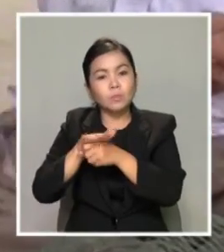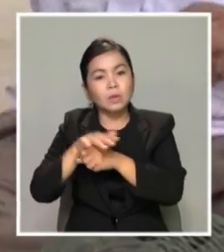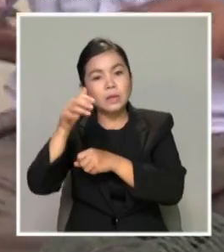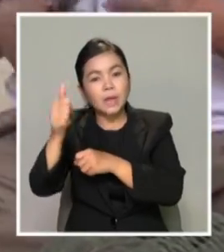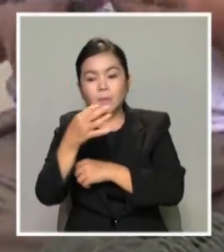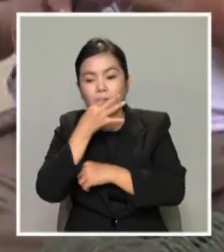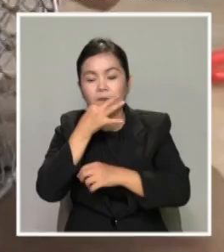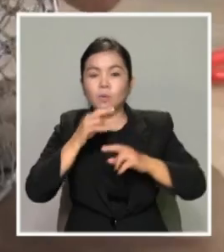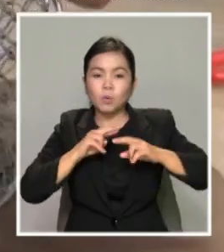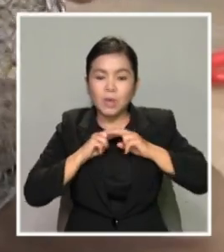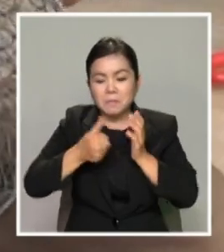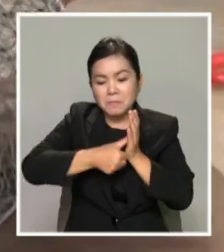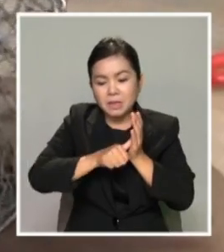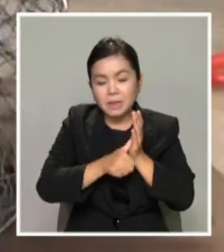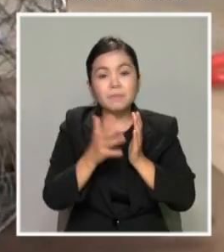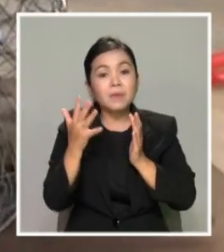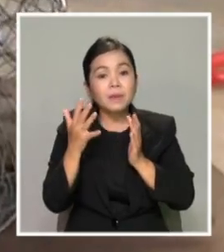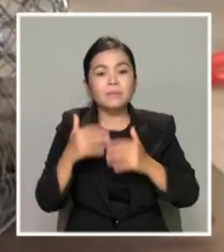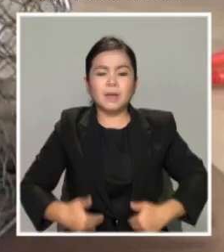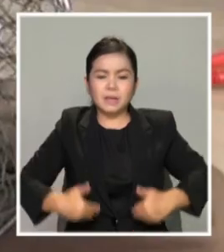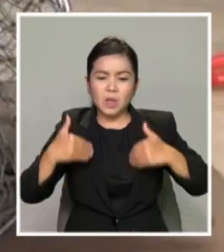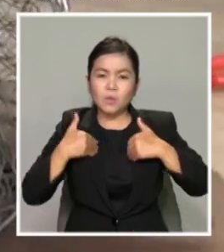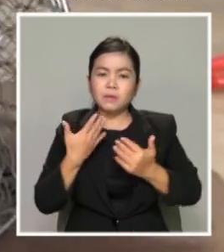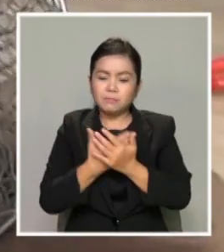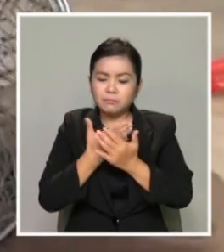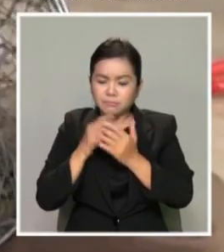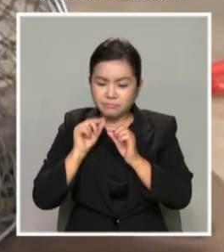าชีพของเราเอง เป็นเศรษฐกิจพอเพียงด้วยครับ